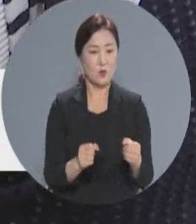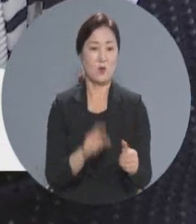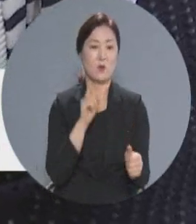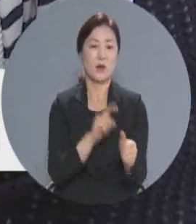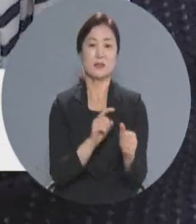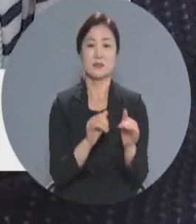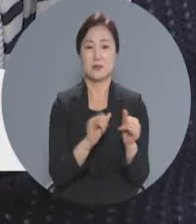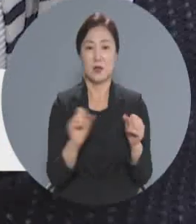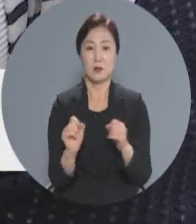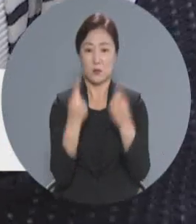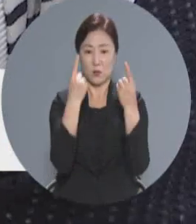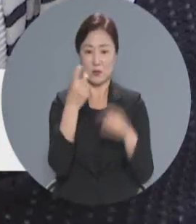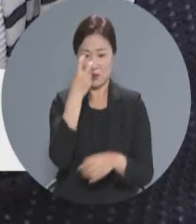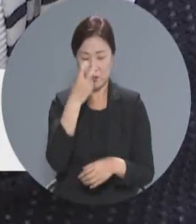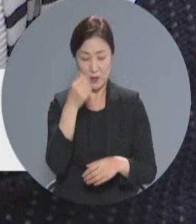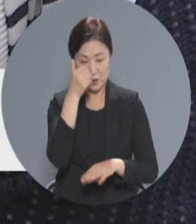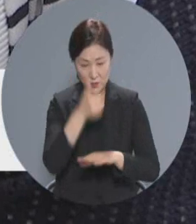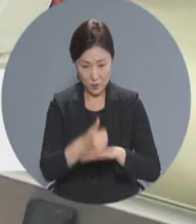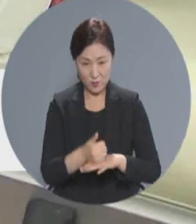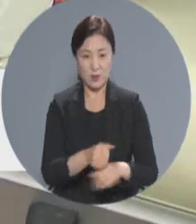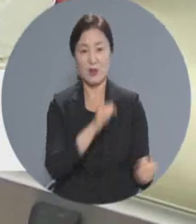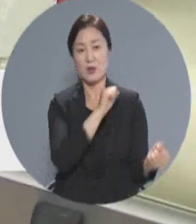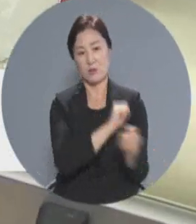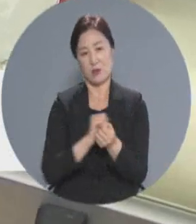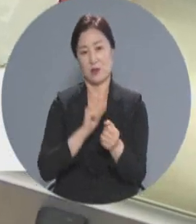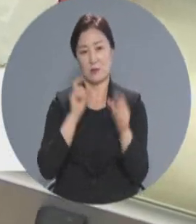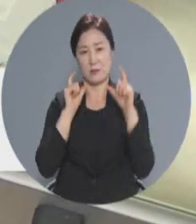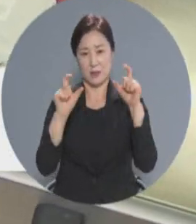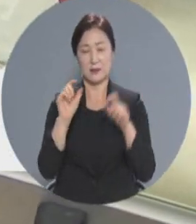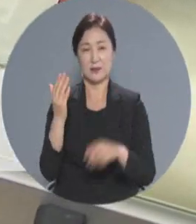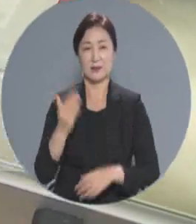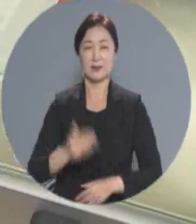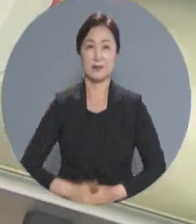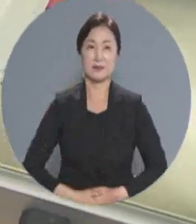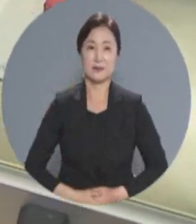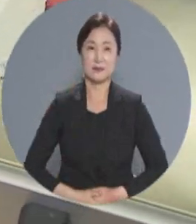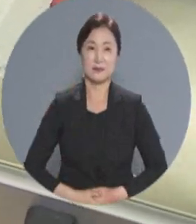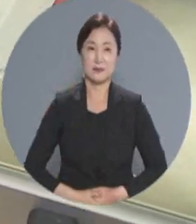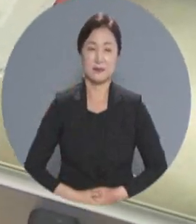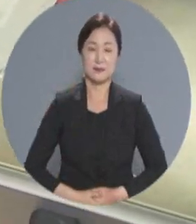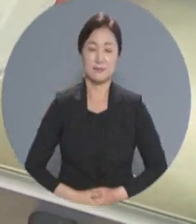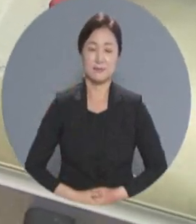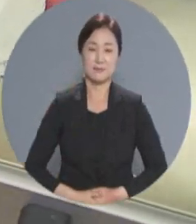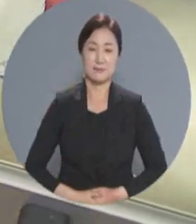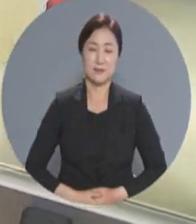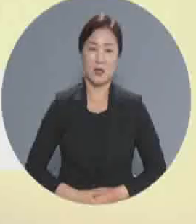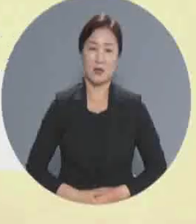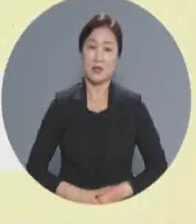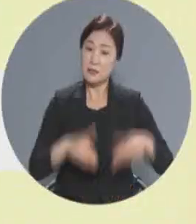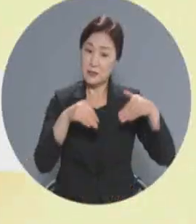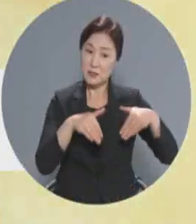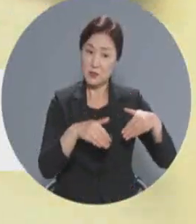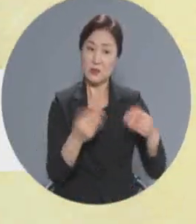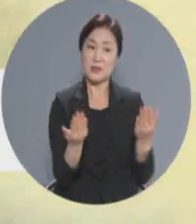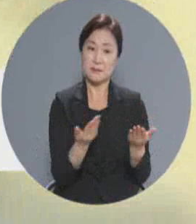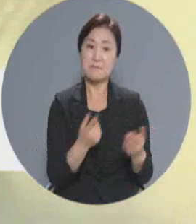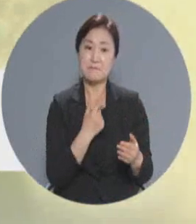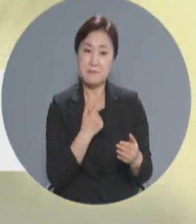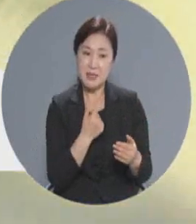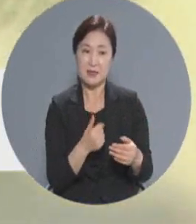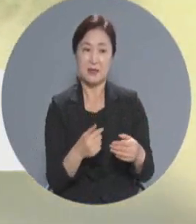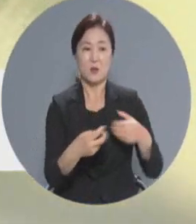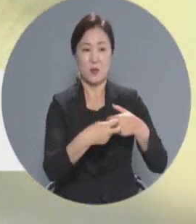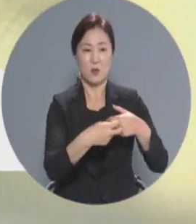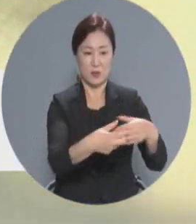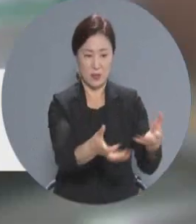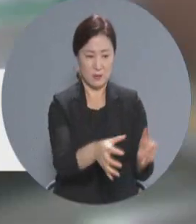겹쳐서 진단검사한 결과 코로나19 양성으로 판정됐습니다. 방역당국은 요양보호사가 일했던 병동을 동일집단